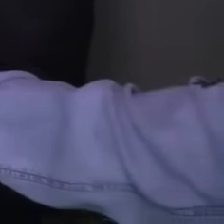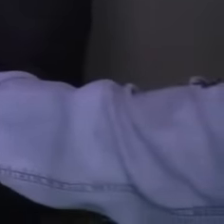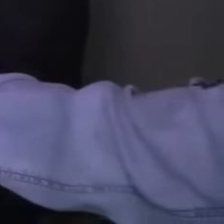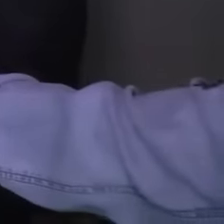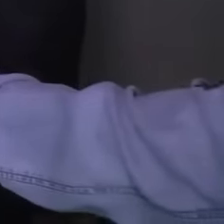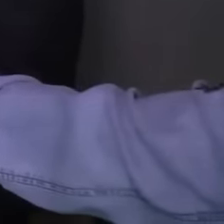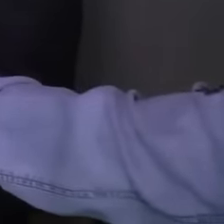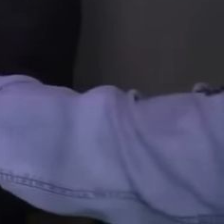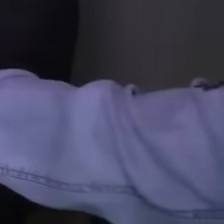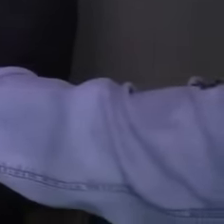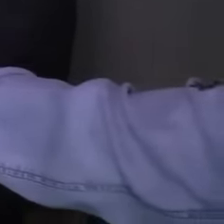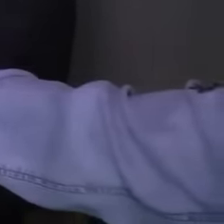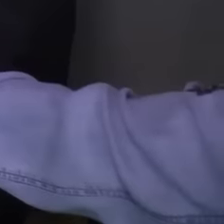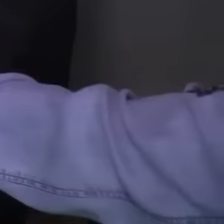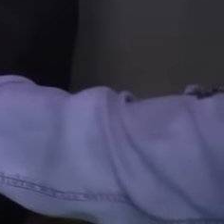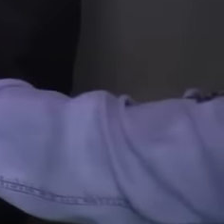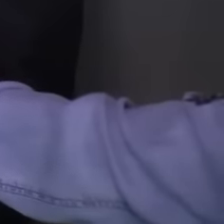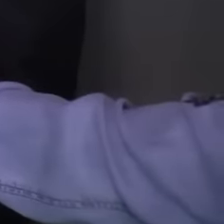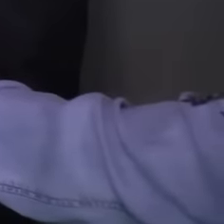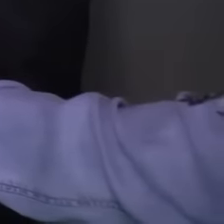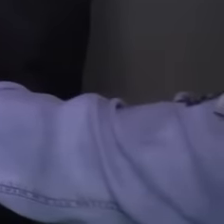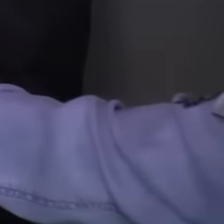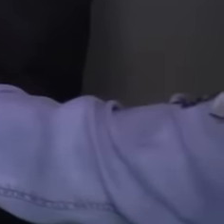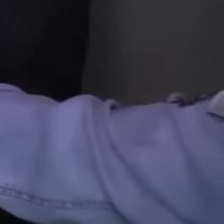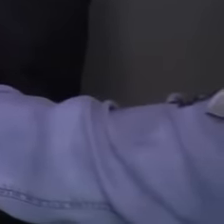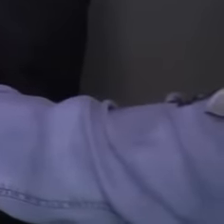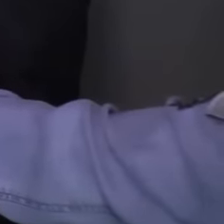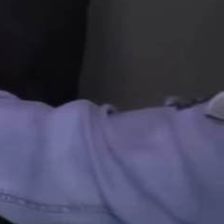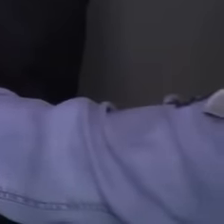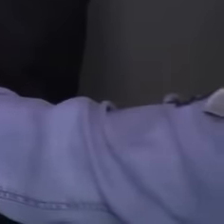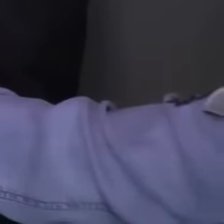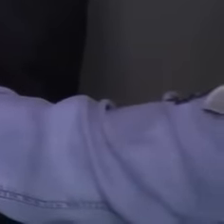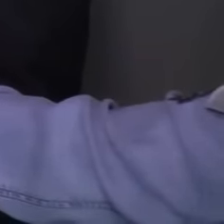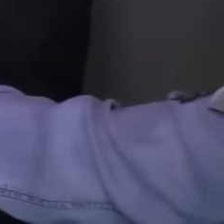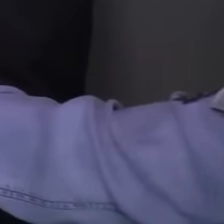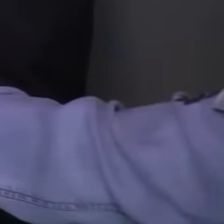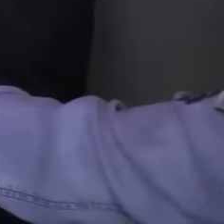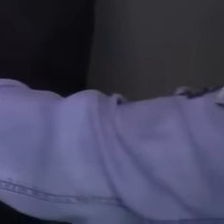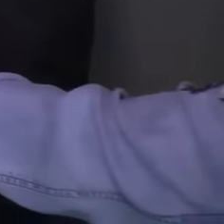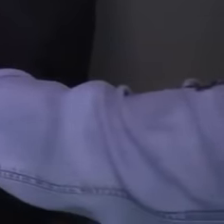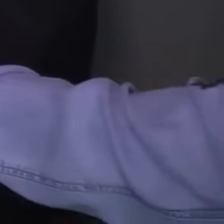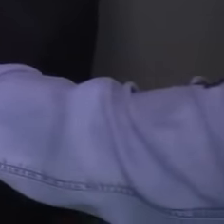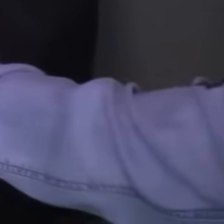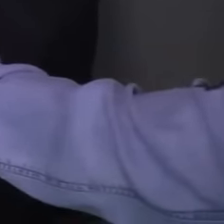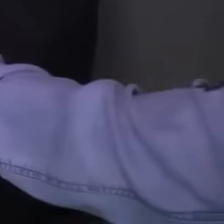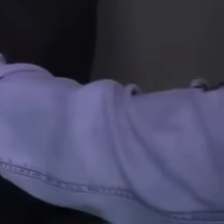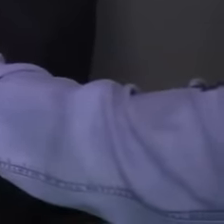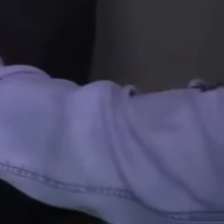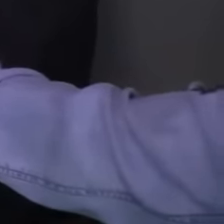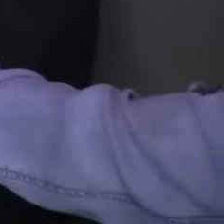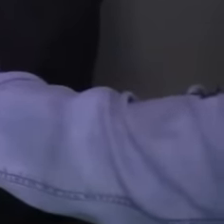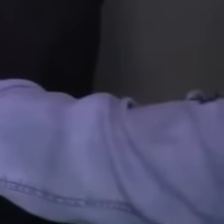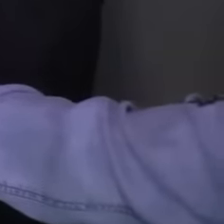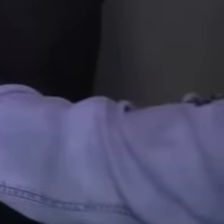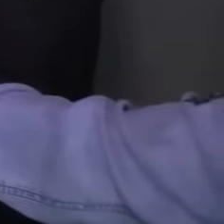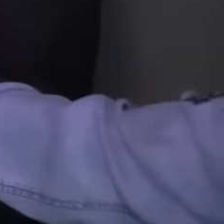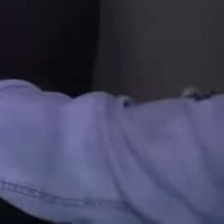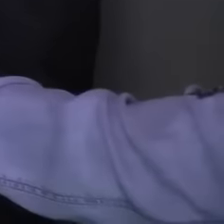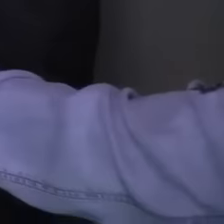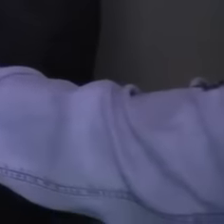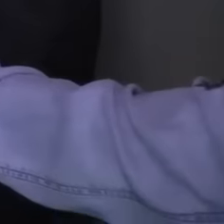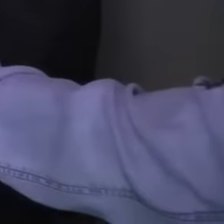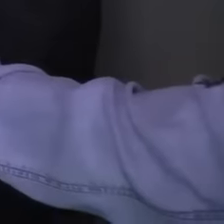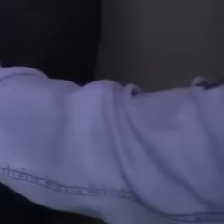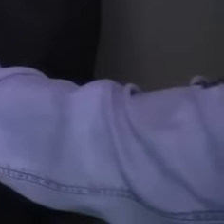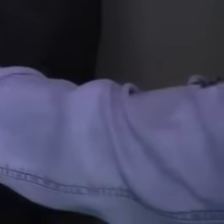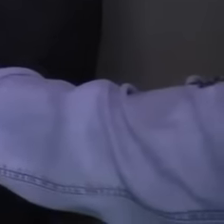to sign the memorandum of receipt daw po ng government property. Meron akong 24 hours to explain. Nagawa ko